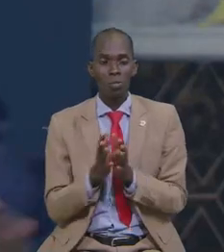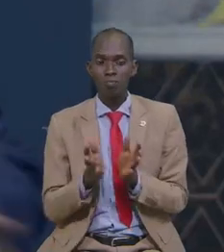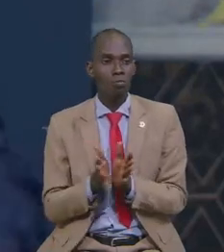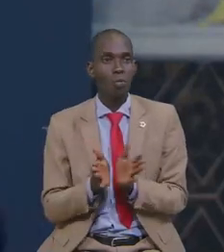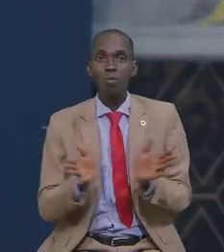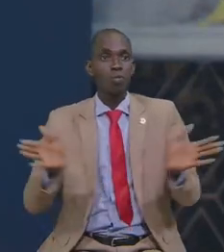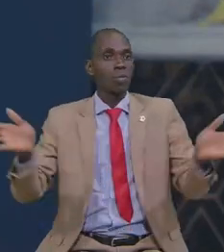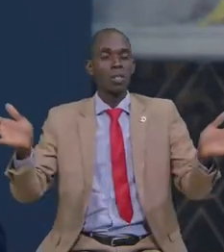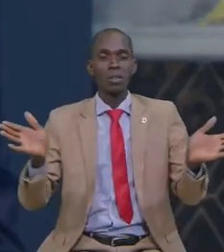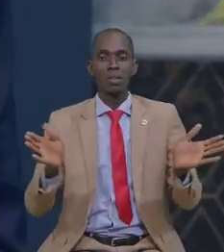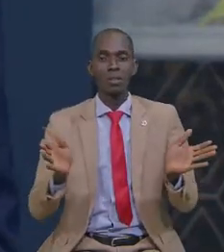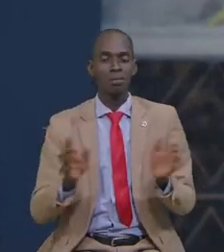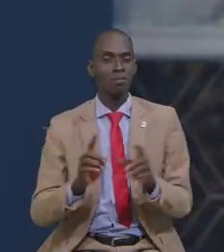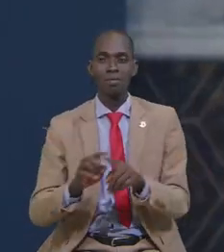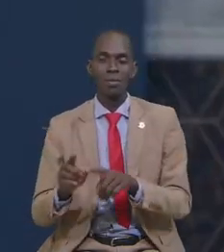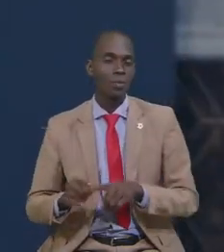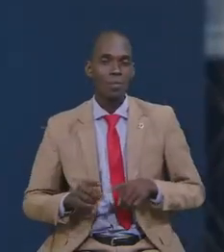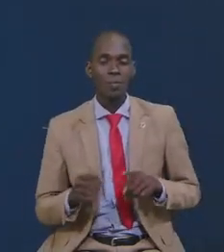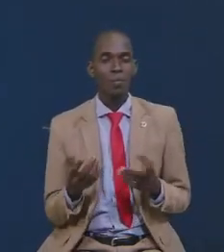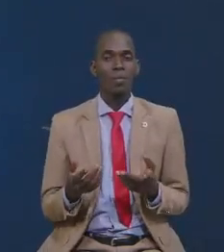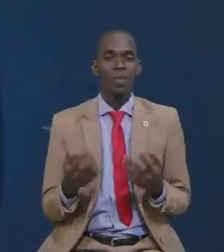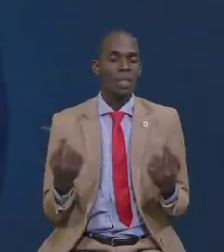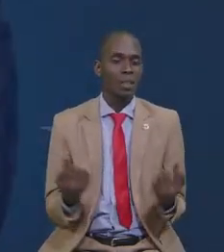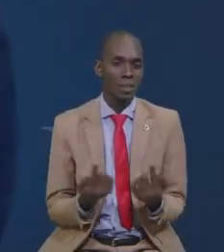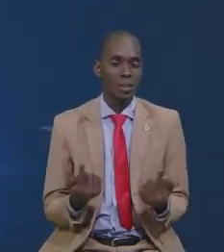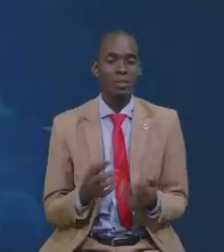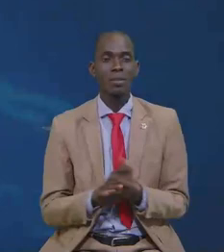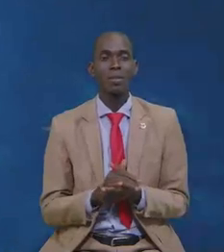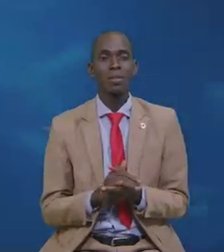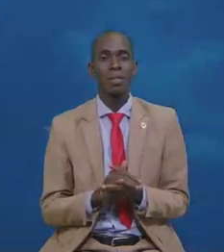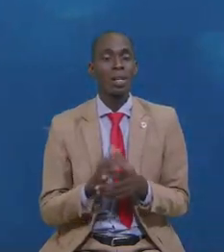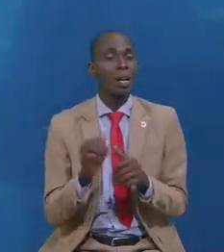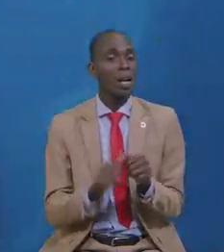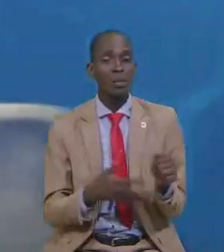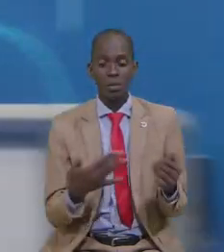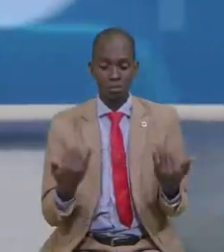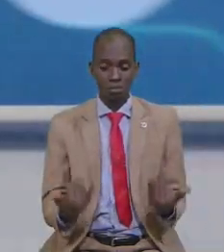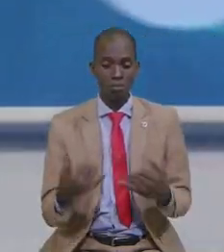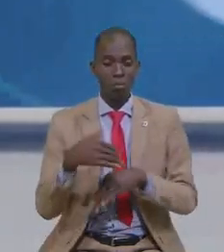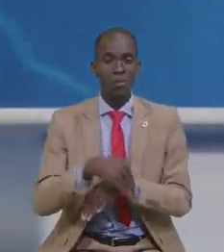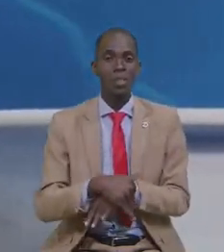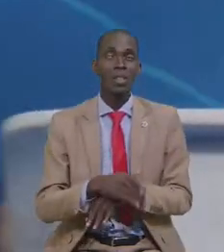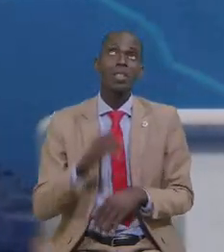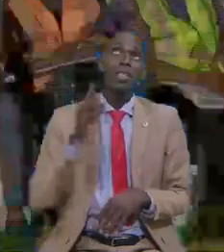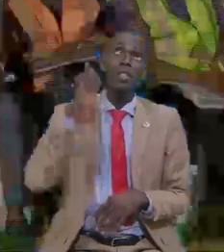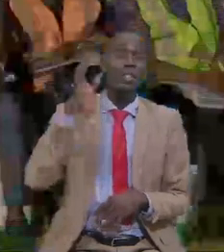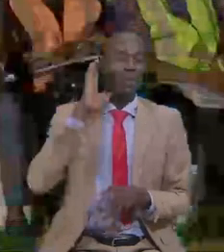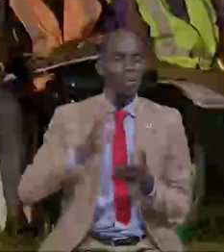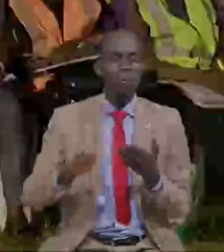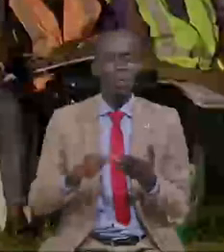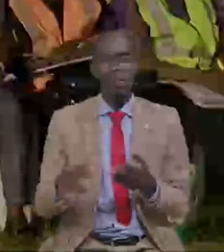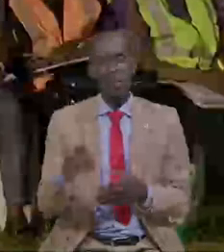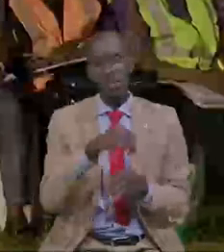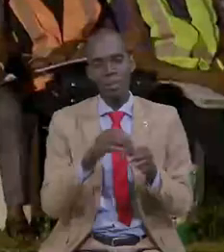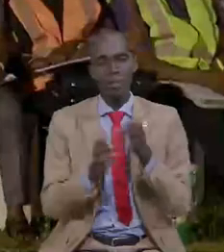ou simple, ou les vices que les gens commettent, le crime tout ce soir, le